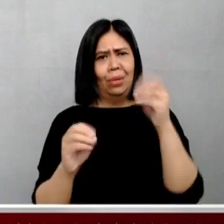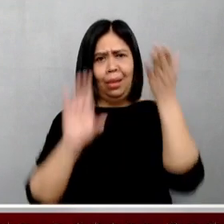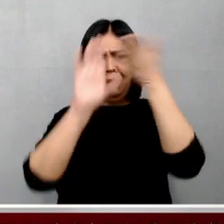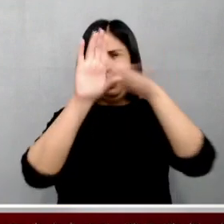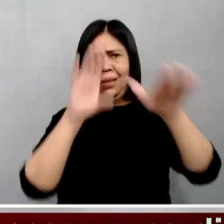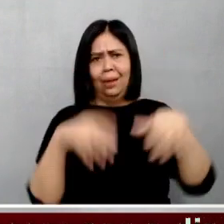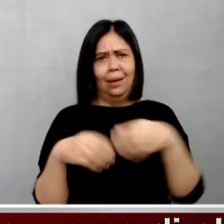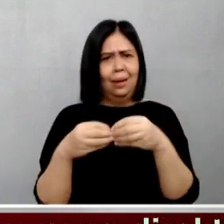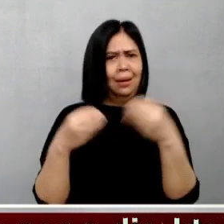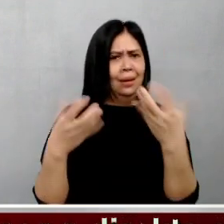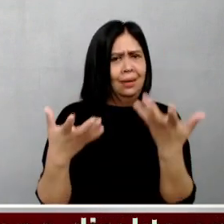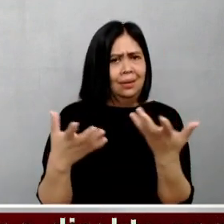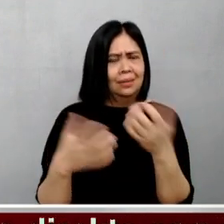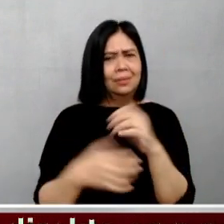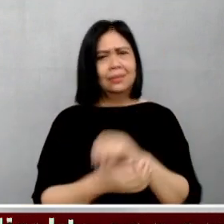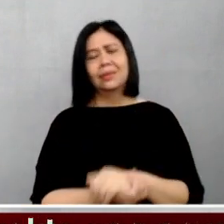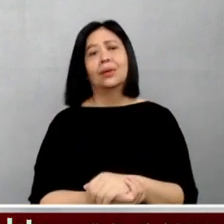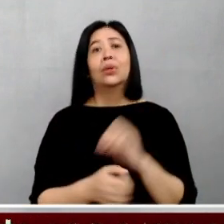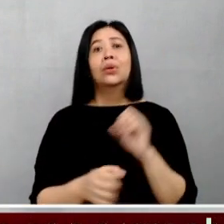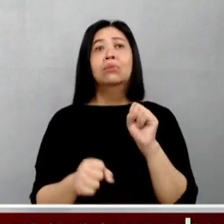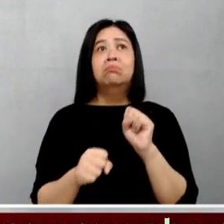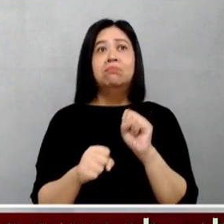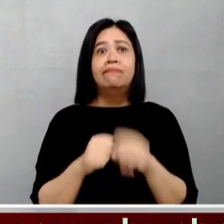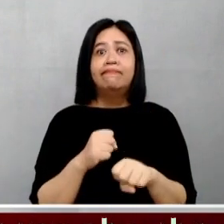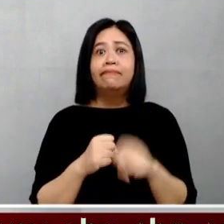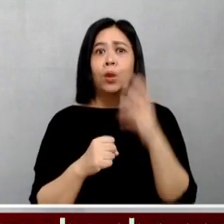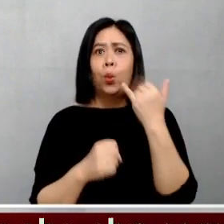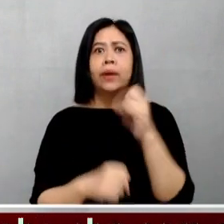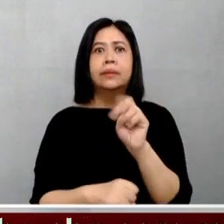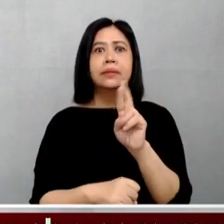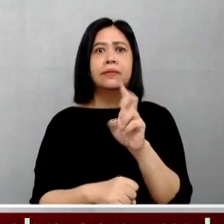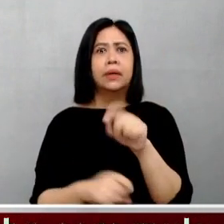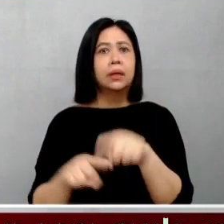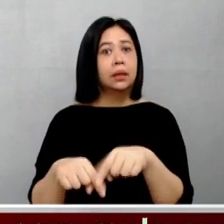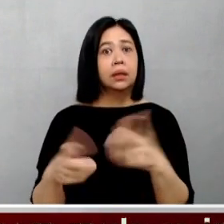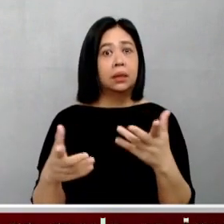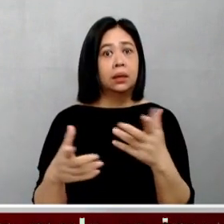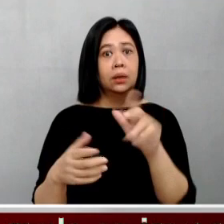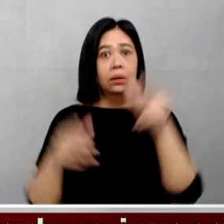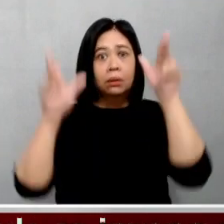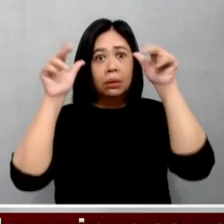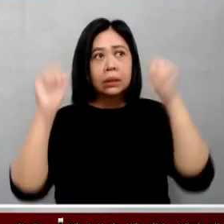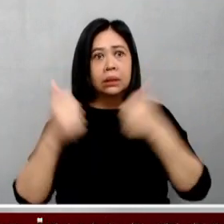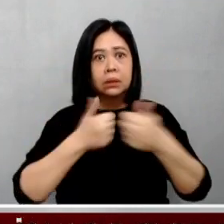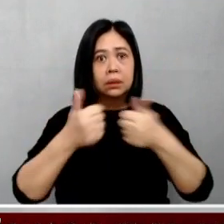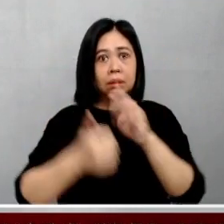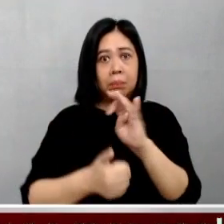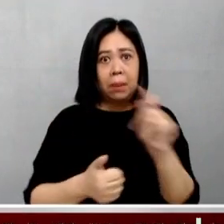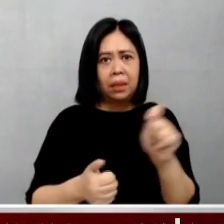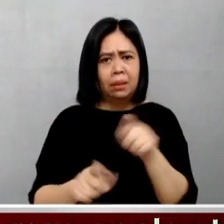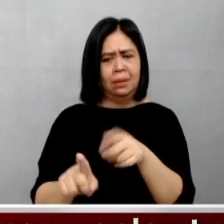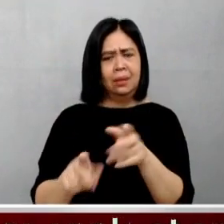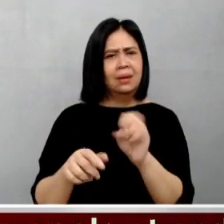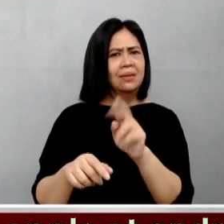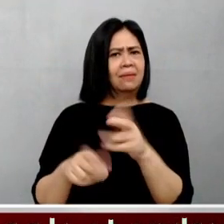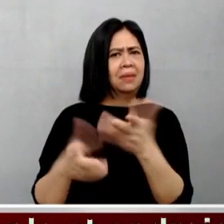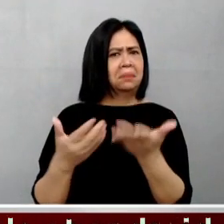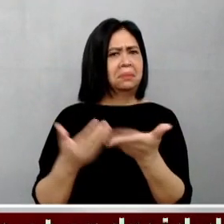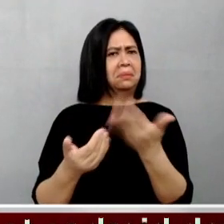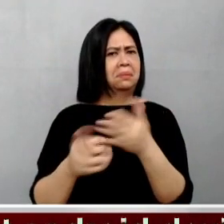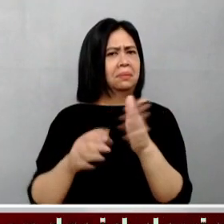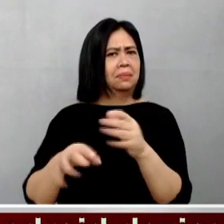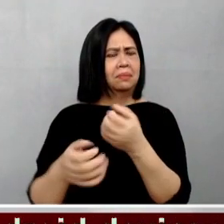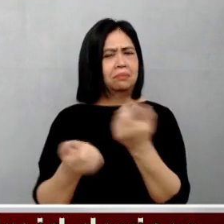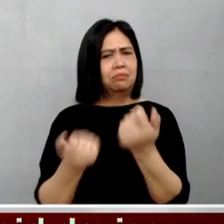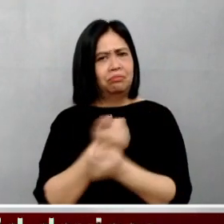say so. No? So, bakit yung survey ang ano ang kabayo mo? Yan lang ay nandiyan lang sa tabi-tabi. Samantala,